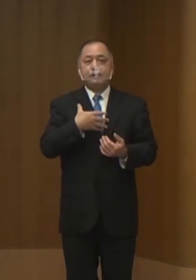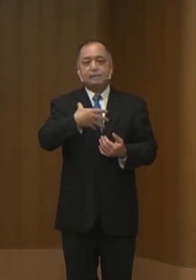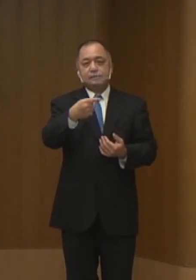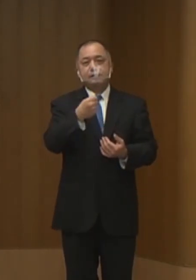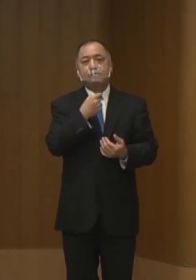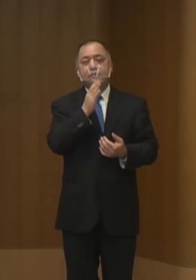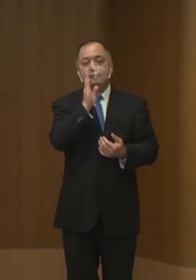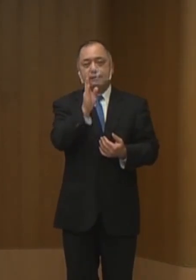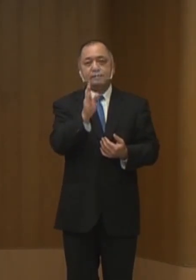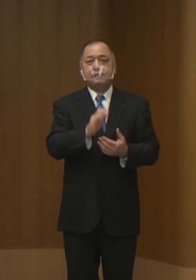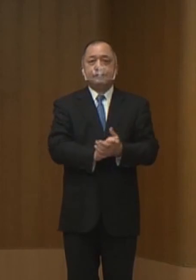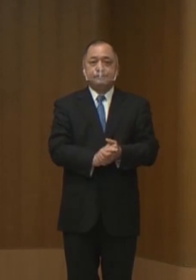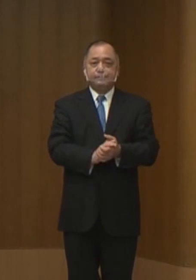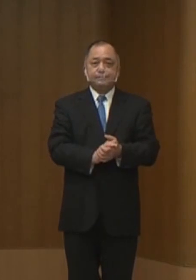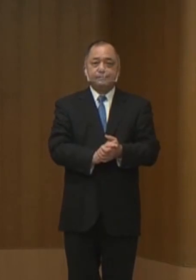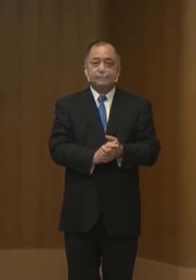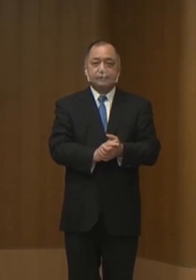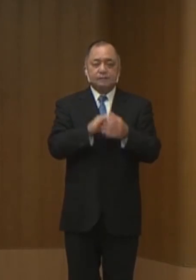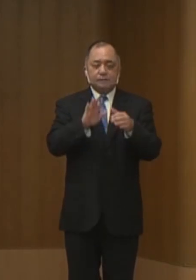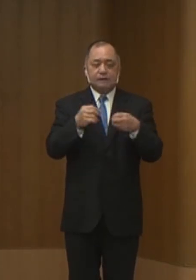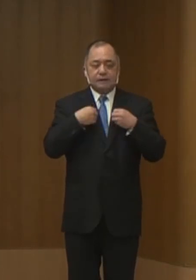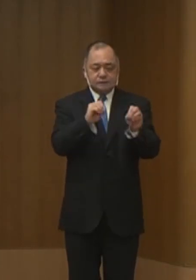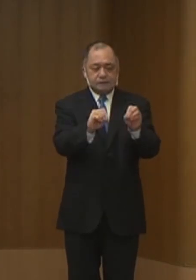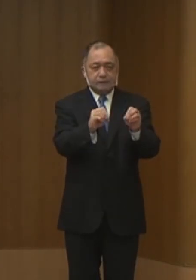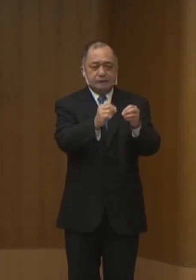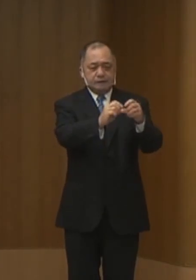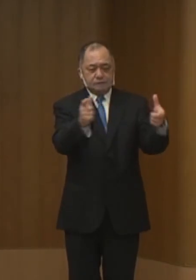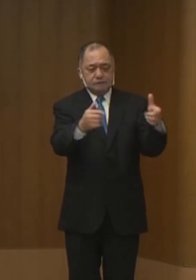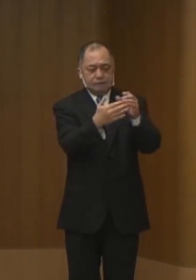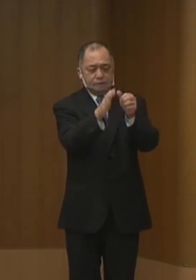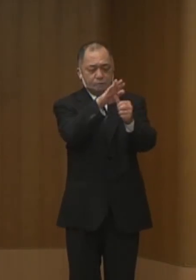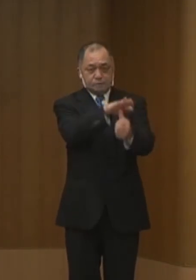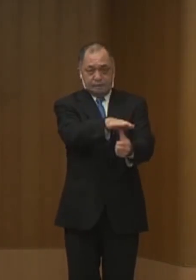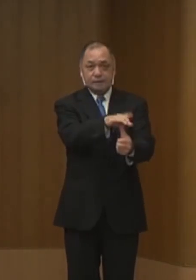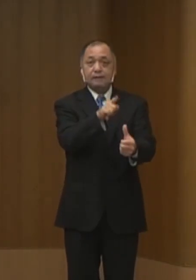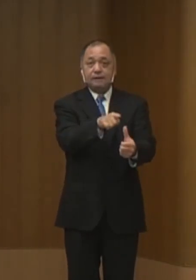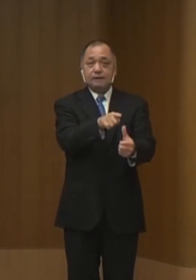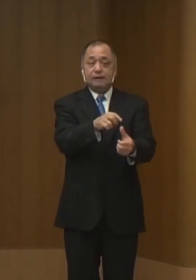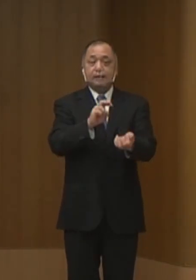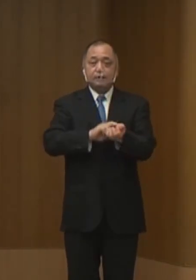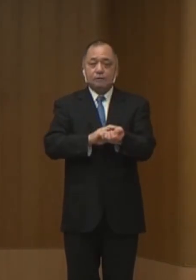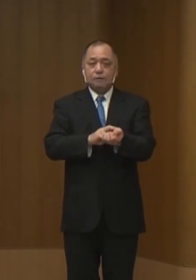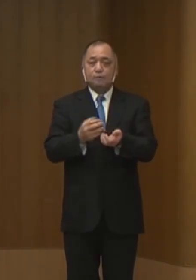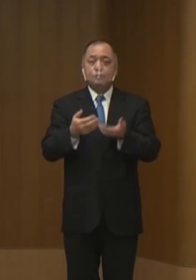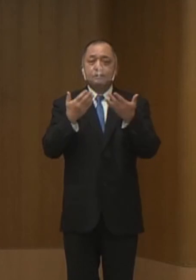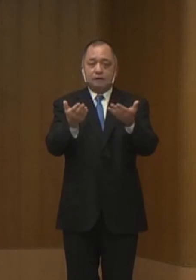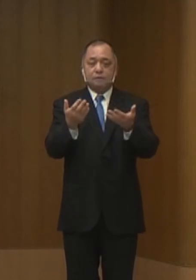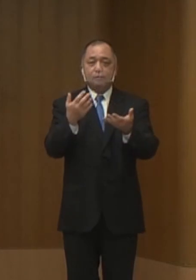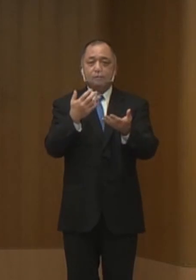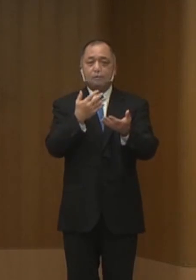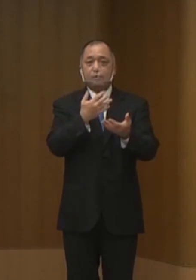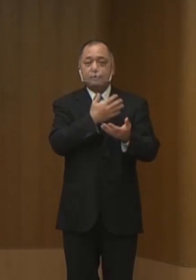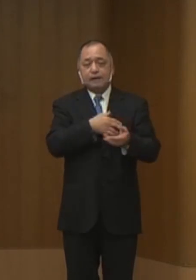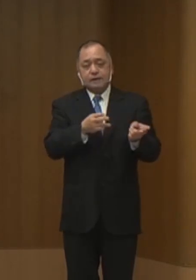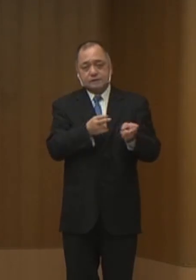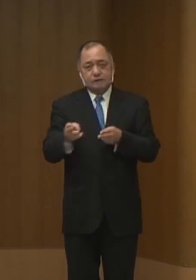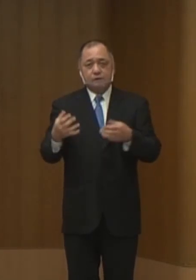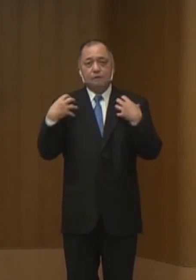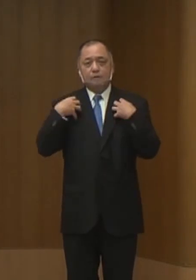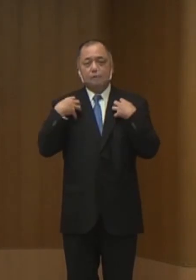います。何としても現下の感染拡大の抑制を図って、医療提供体制の負荷、これを低減をさ